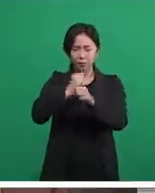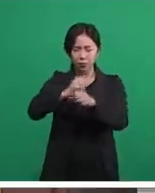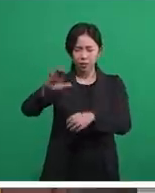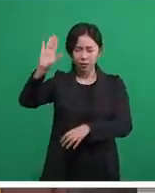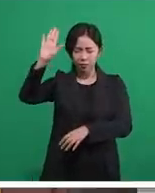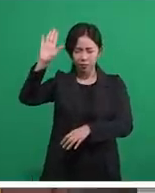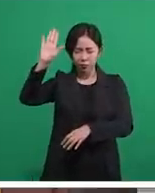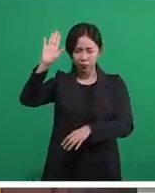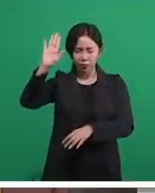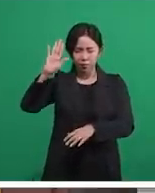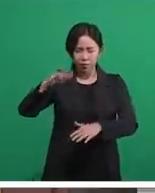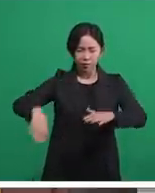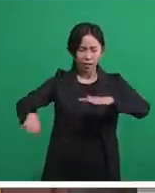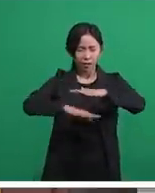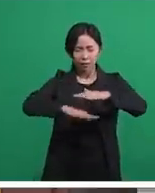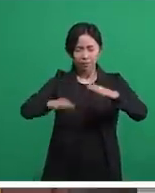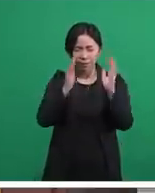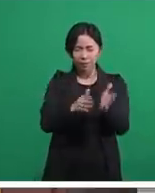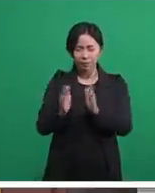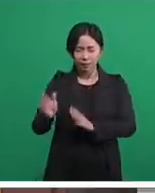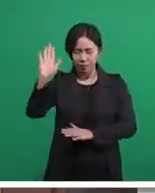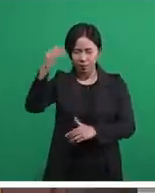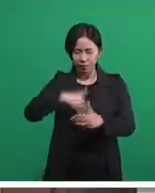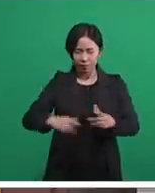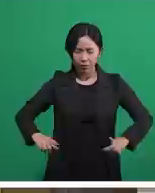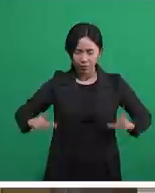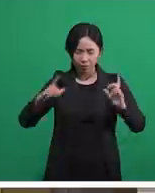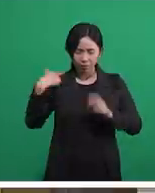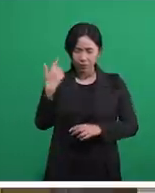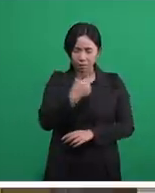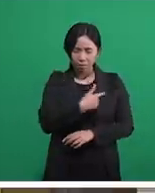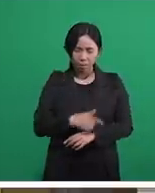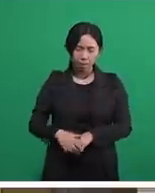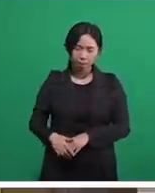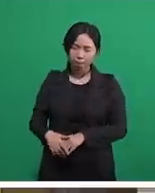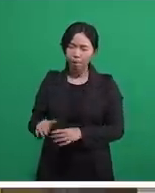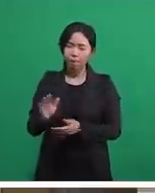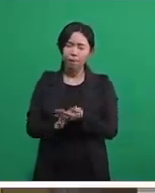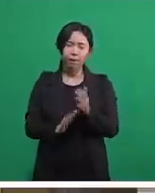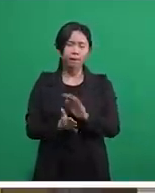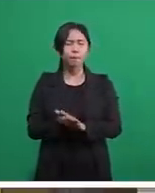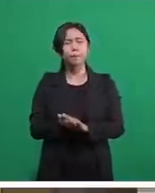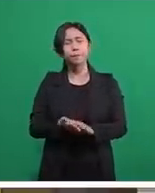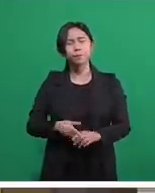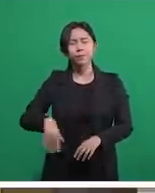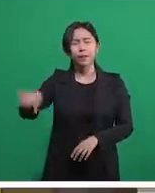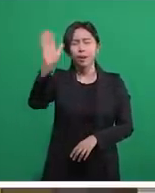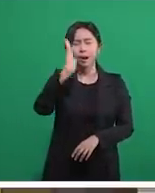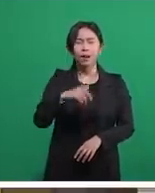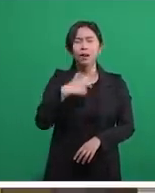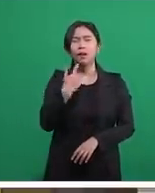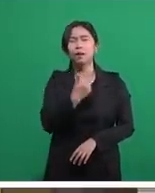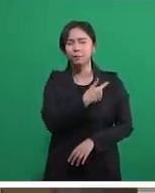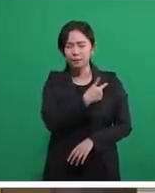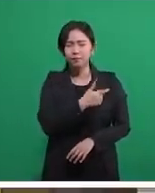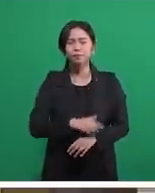Tuhan dan betapa dalamnya rancangan Tuhan dalam hidup kami. Karena itu, ya Tuhan, Allah kami yang setia